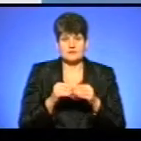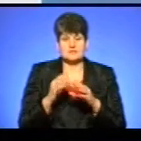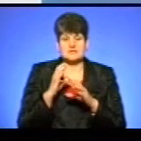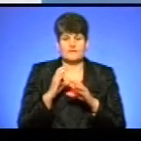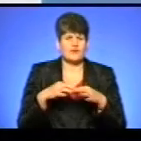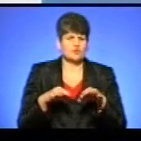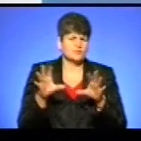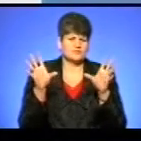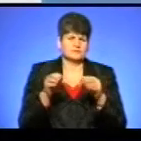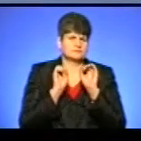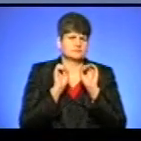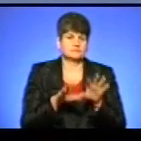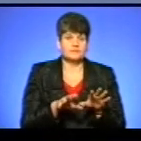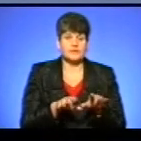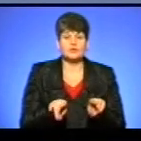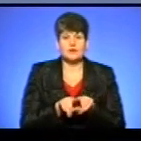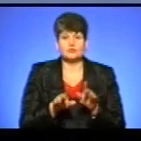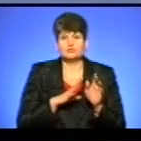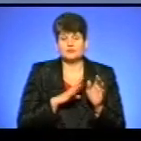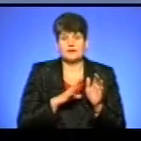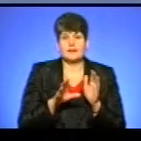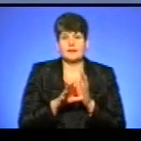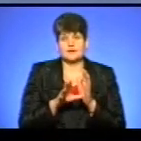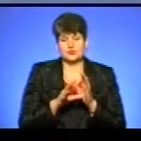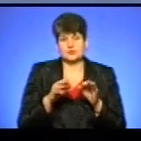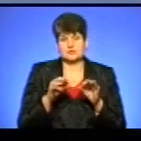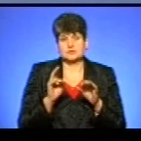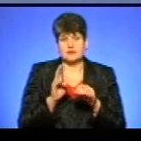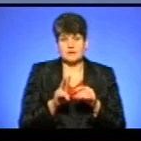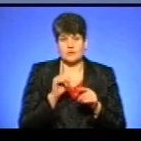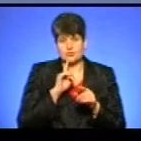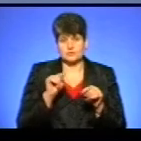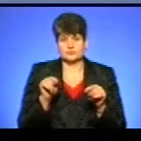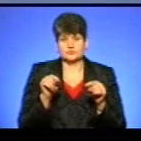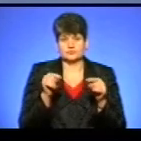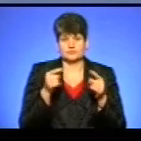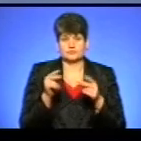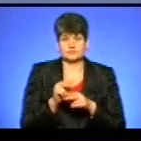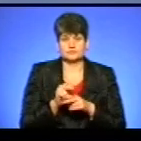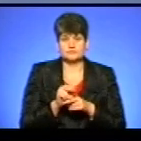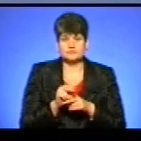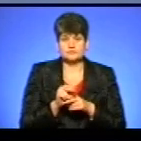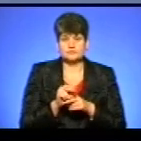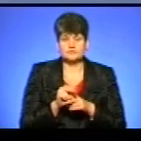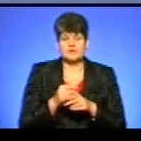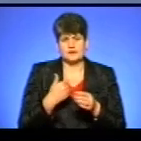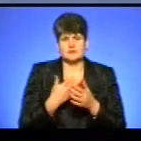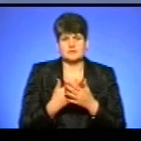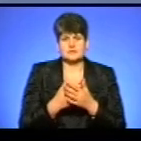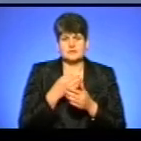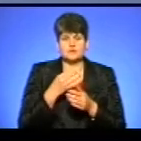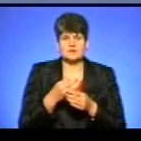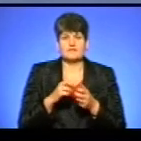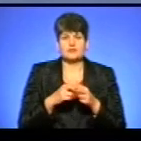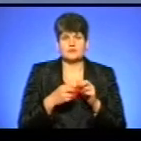разом. Таке саме було з «Електротрансом», який довший час ми відновили, поки він почав працювати ефективно. Я наведу приклад Івано-Франківська,